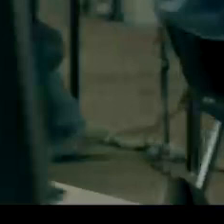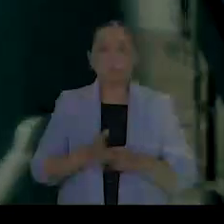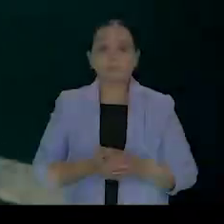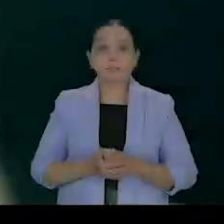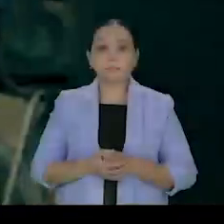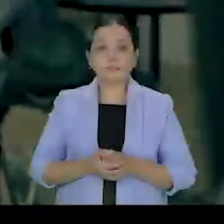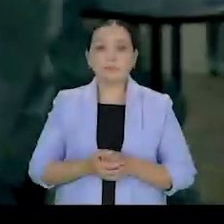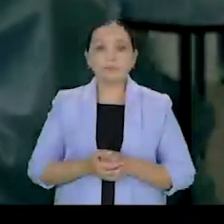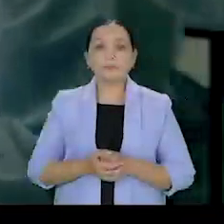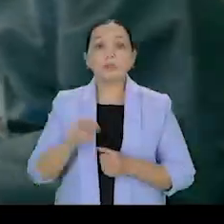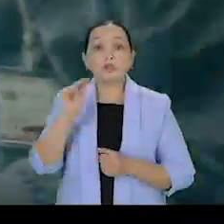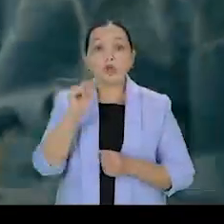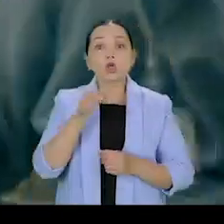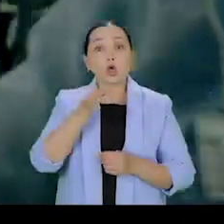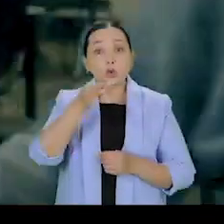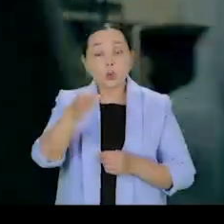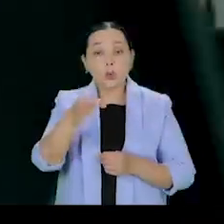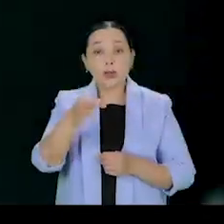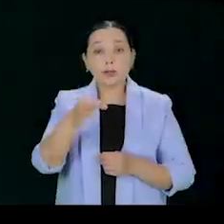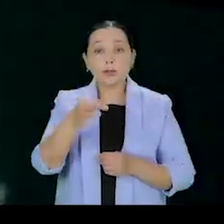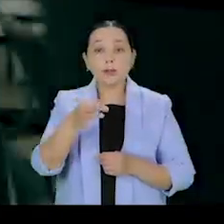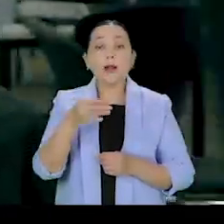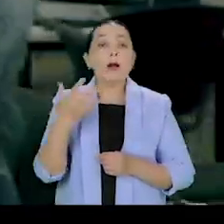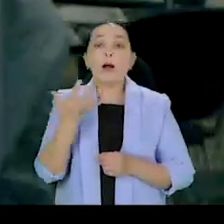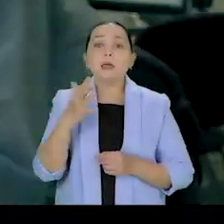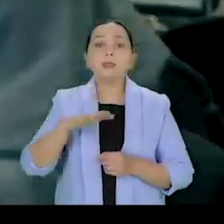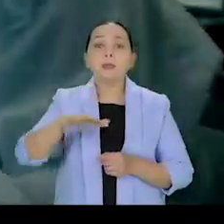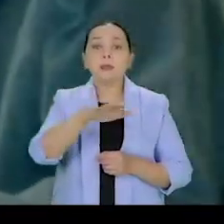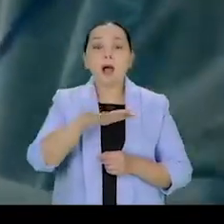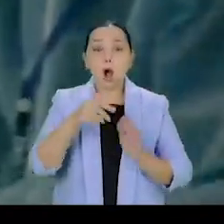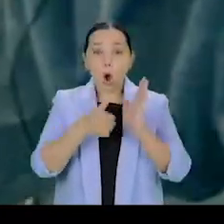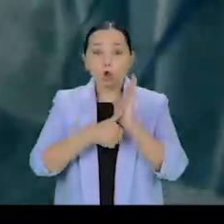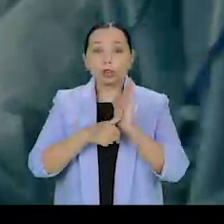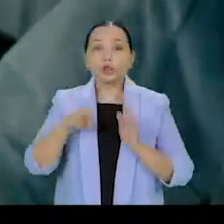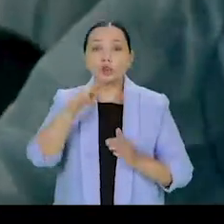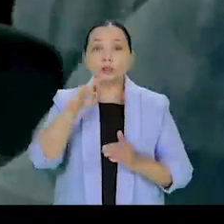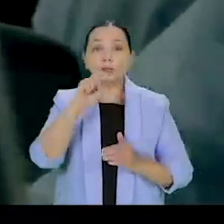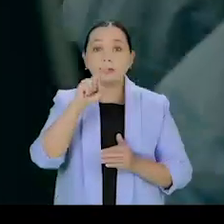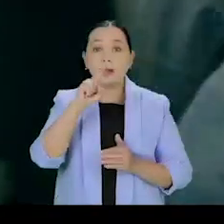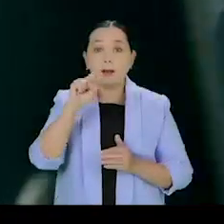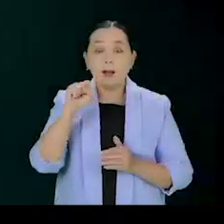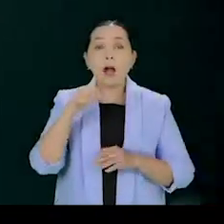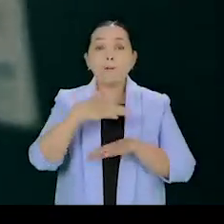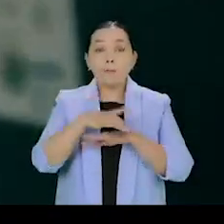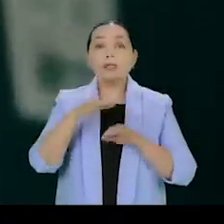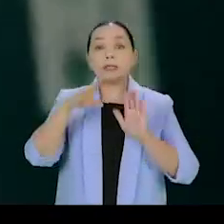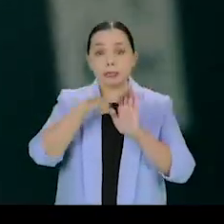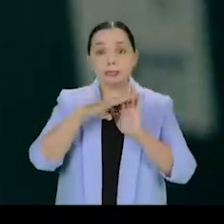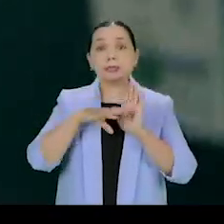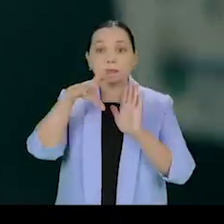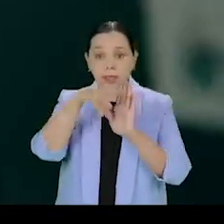Assalomu alaykum. Chilonzor tumani. Qaysi daha? 6-chi daha. Manzilingizni